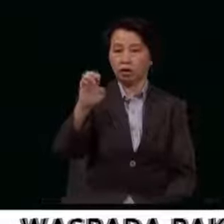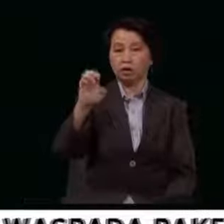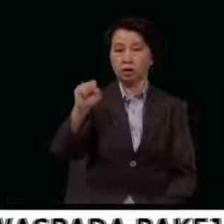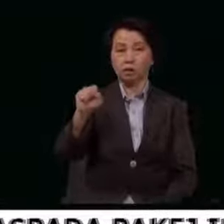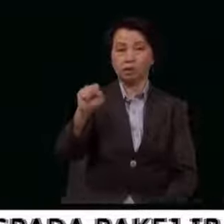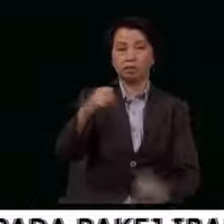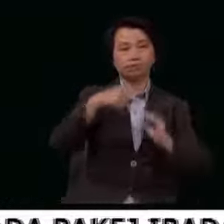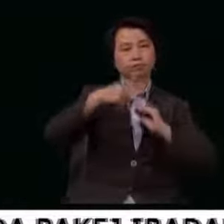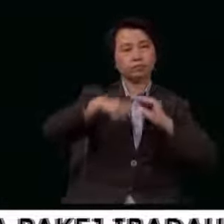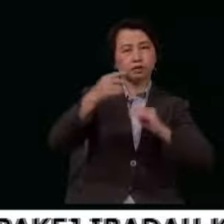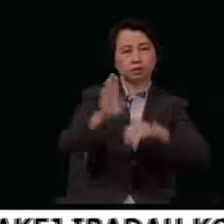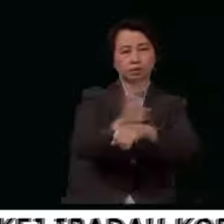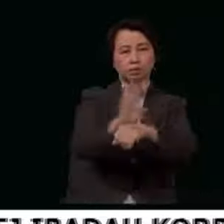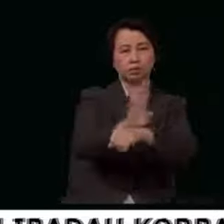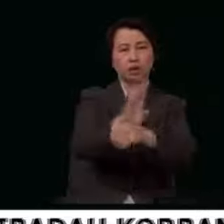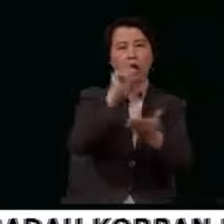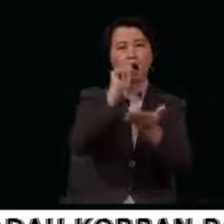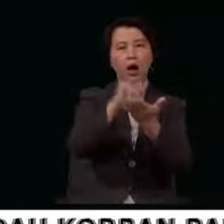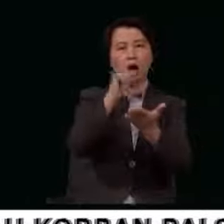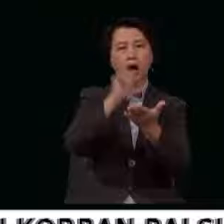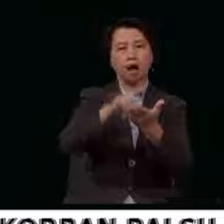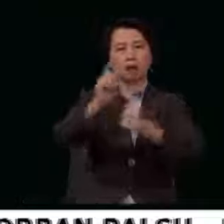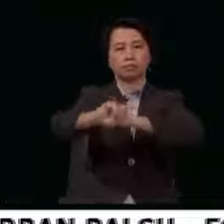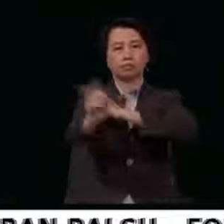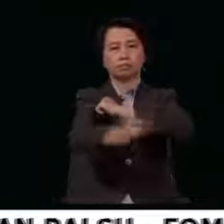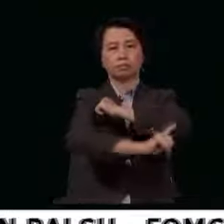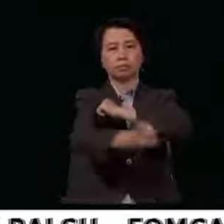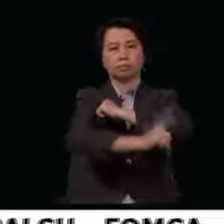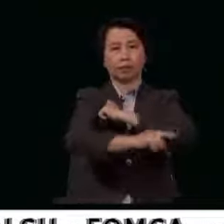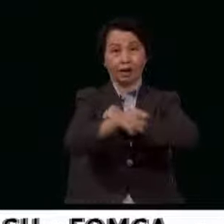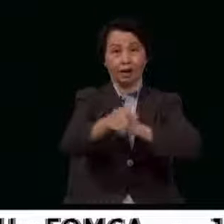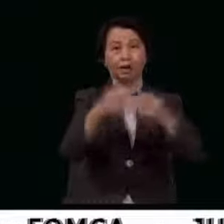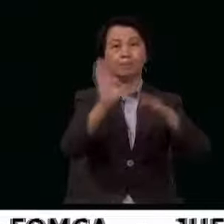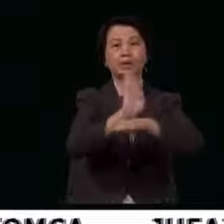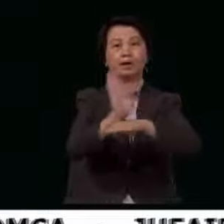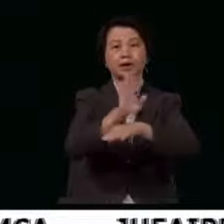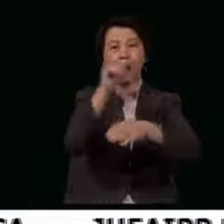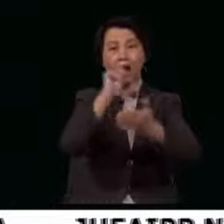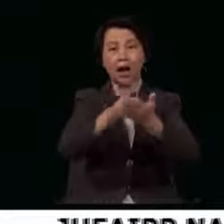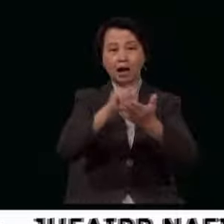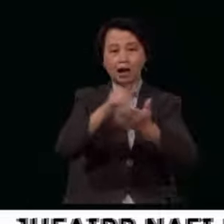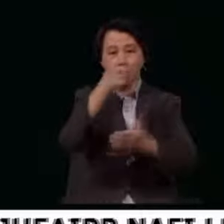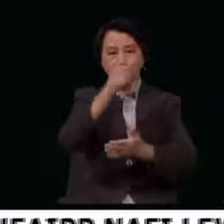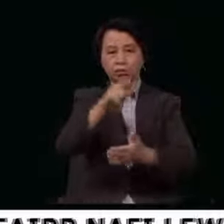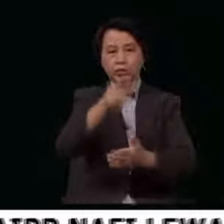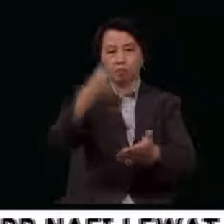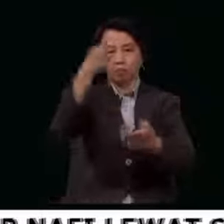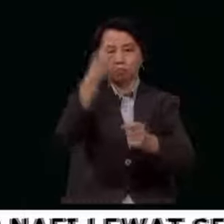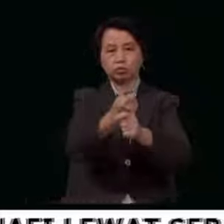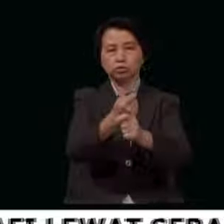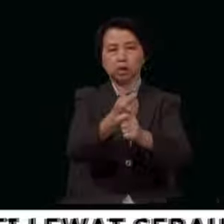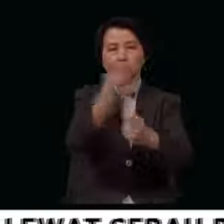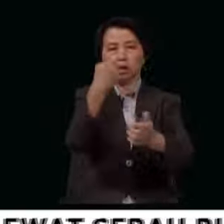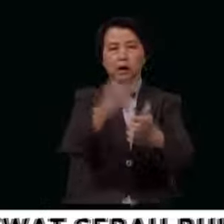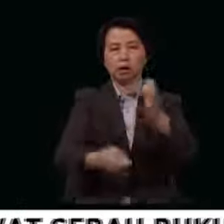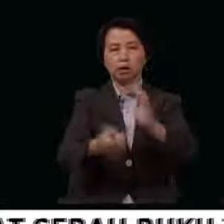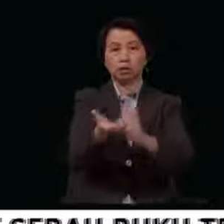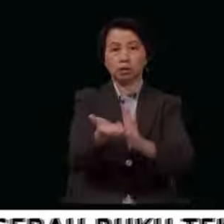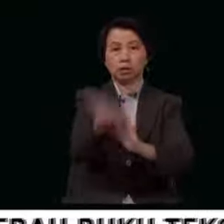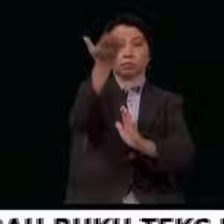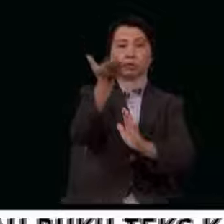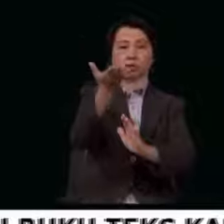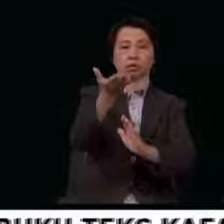mendakwa bau mereka hanya mengambil untung 20 sen saja gyb mengaktifkan penjaga berkenaan